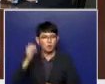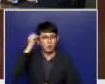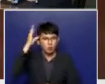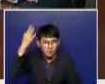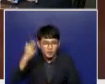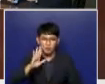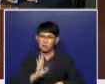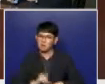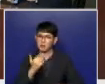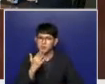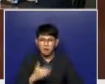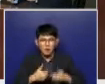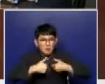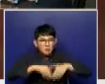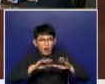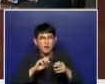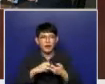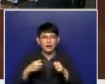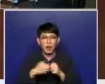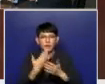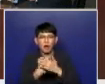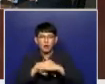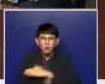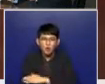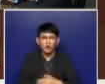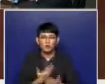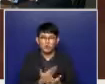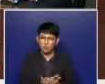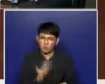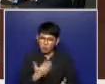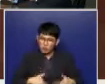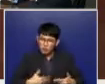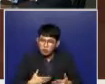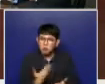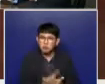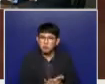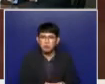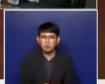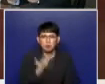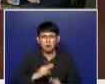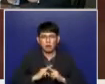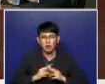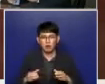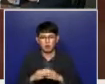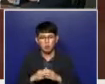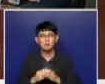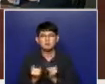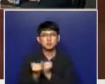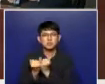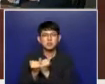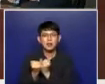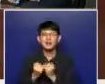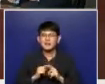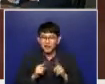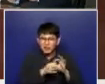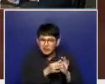หมูเข้าปากหมากันมาแล้วเหมือนกันนะไม่รู้ใครล่ะแต่ต้องลองไปดูนะครับคุณผู้ชมครับผมว่าสิ่งเหล่านี้นะผมถือโอกาสอธิบายเรื่องนี้